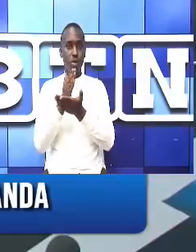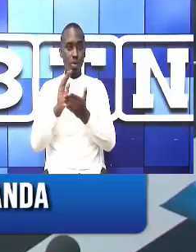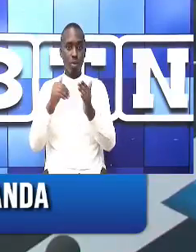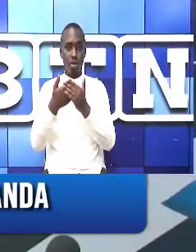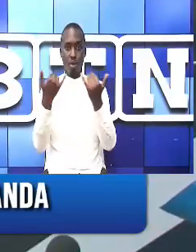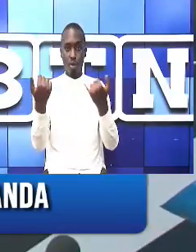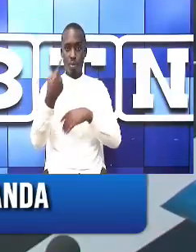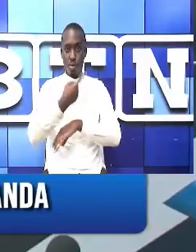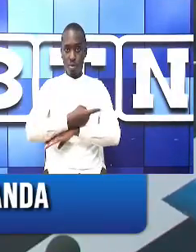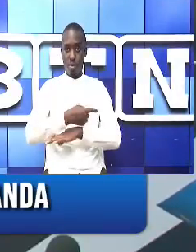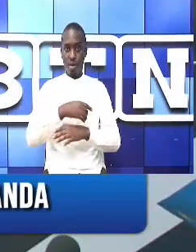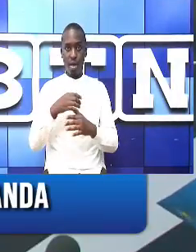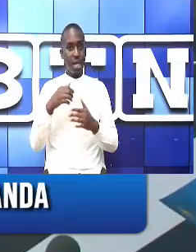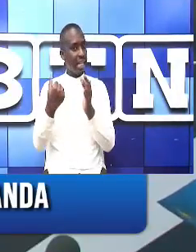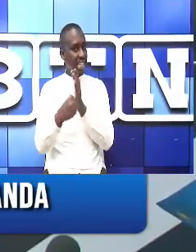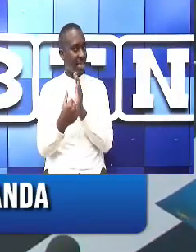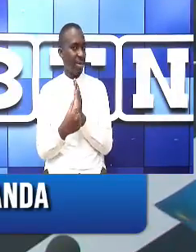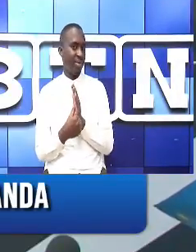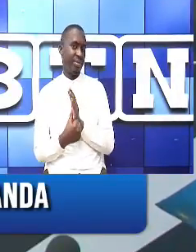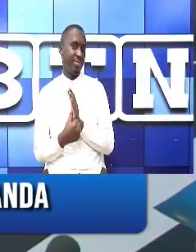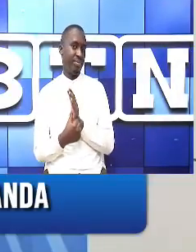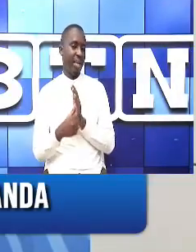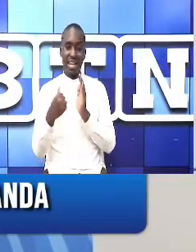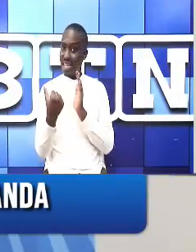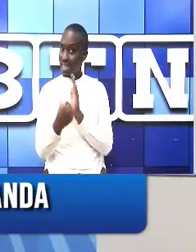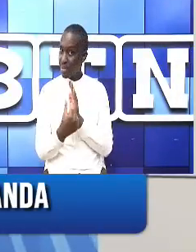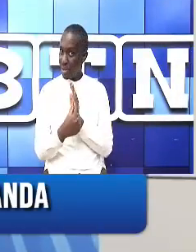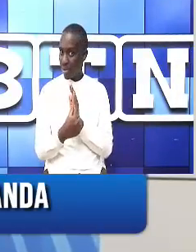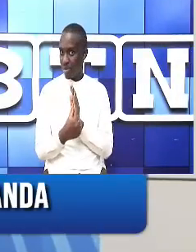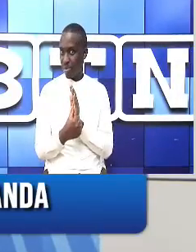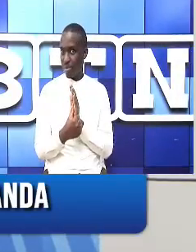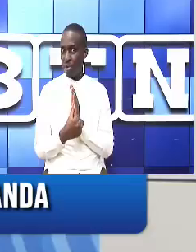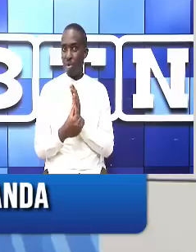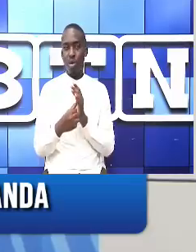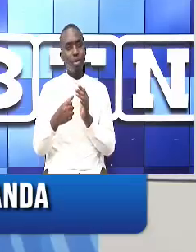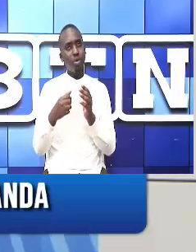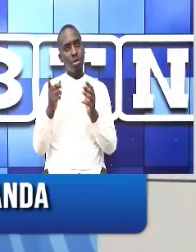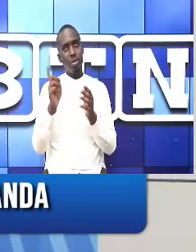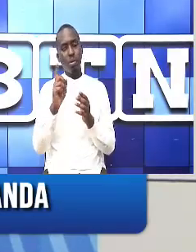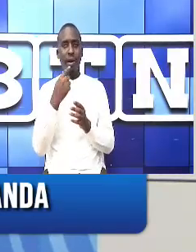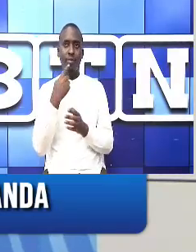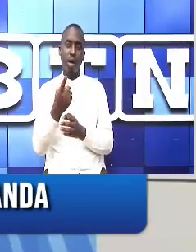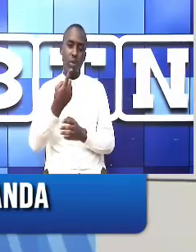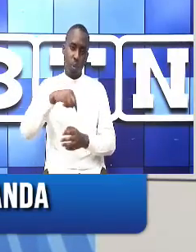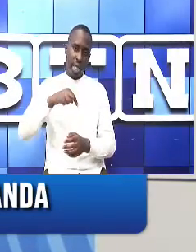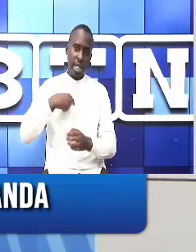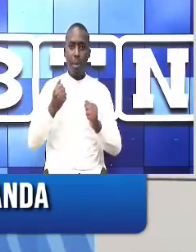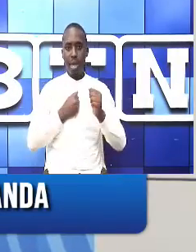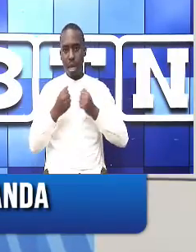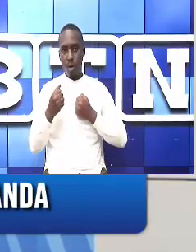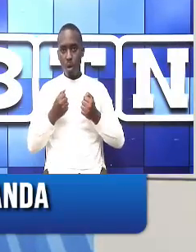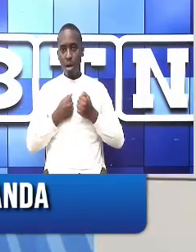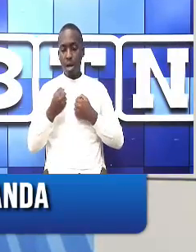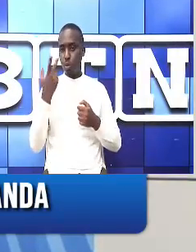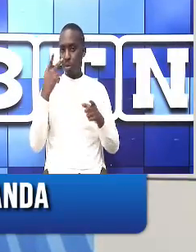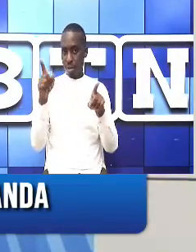munsi ni ikibazo yego ni ikibazo nubwo ntavuga ngo twese abanyarwanda niko